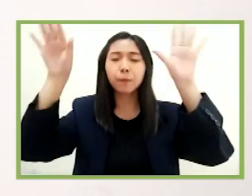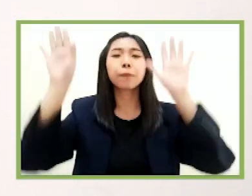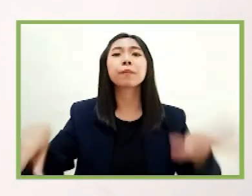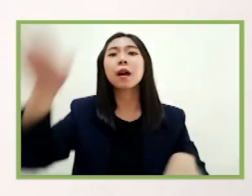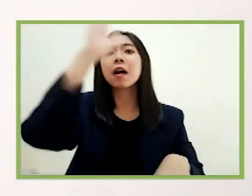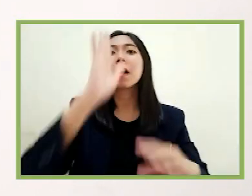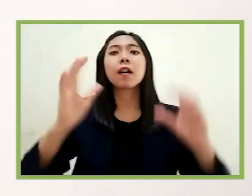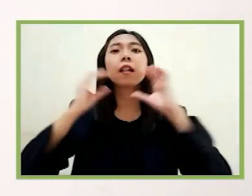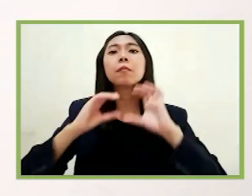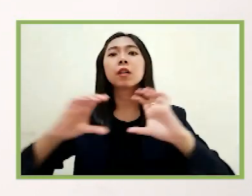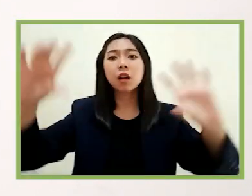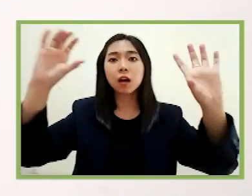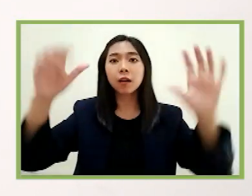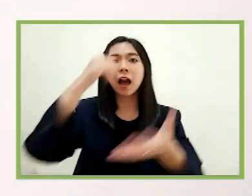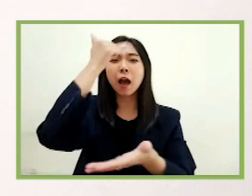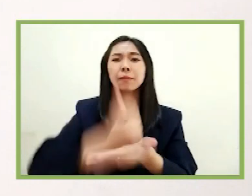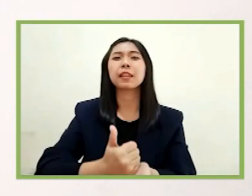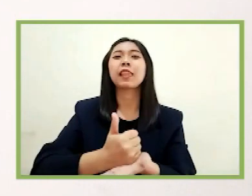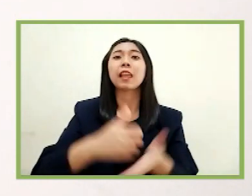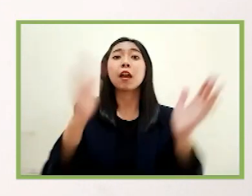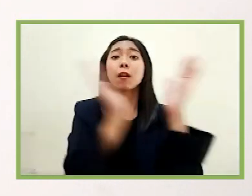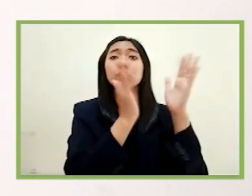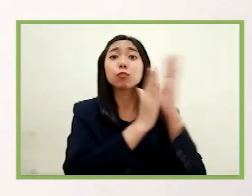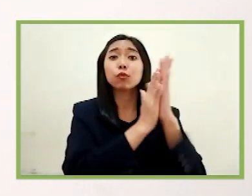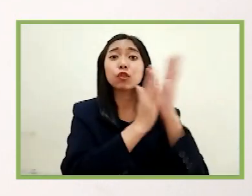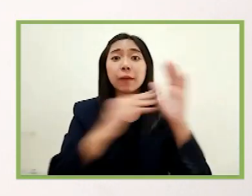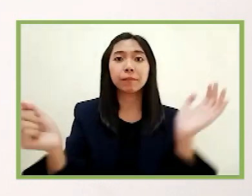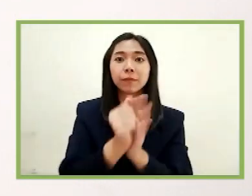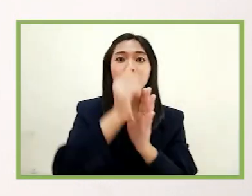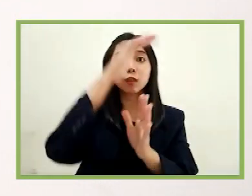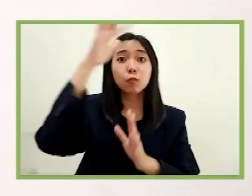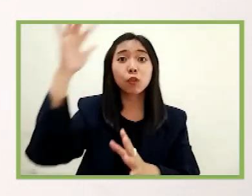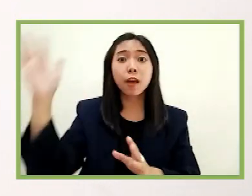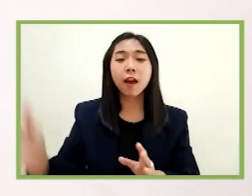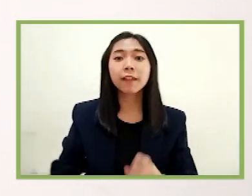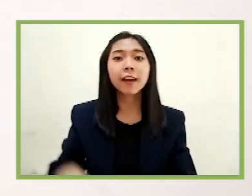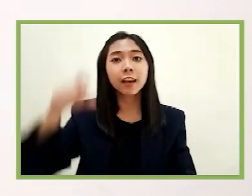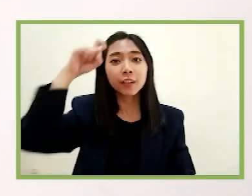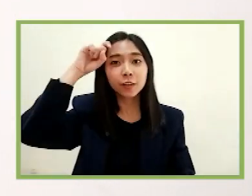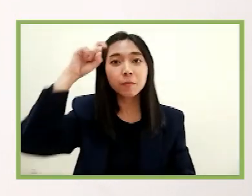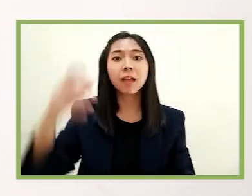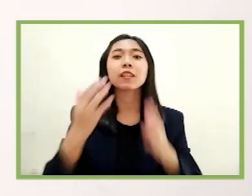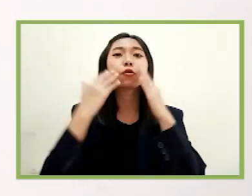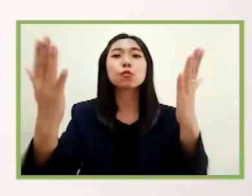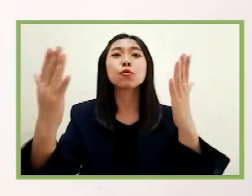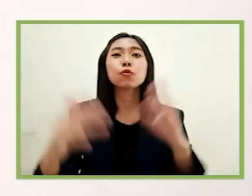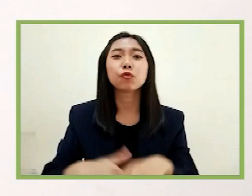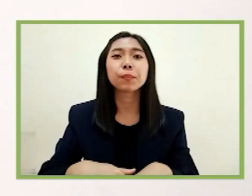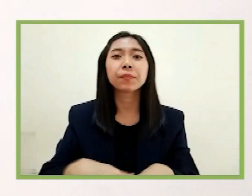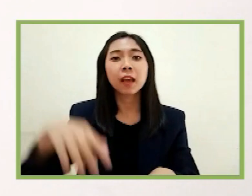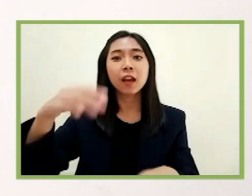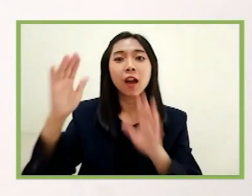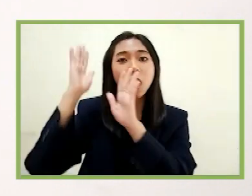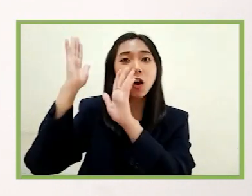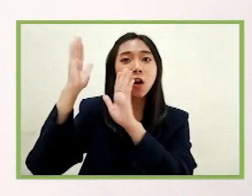berkata Amin puji-pujian dan kemuliaan dan hikmat dan syukur dan